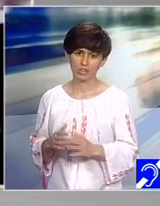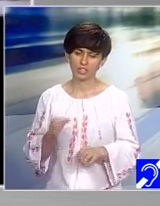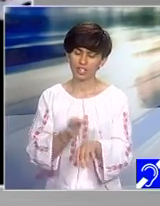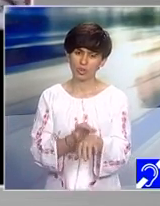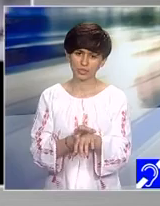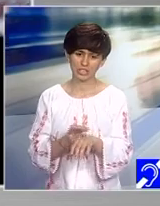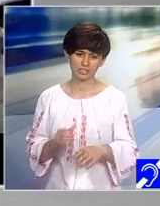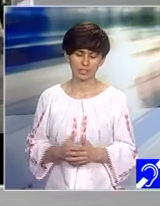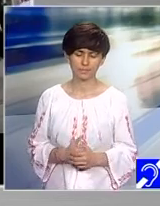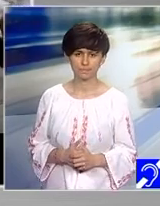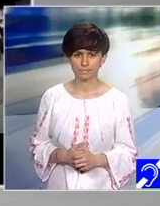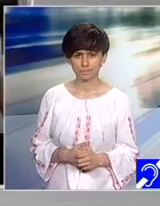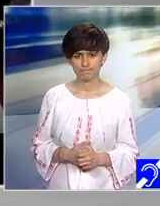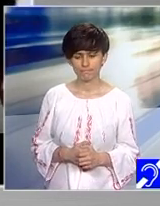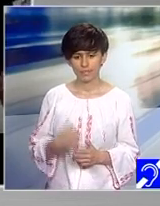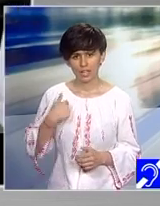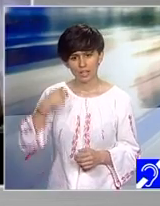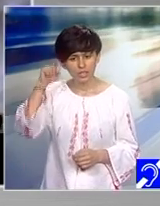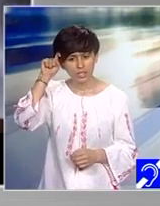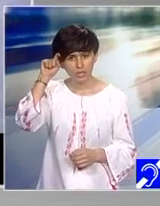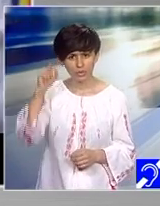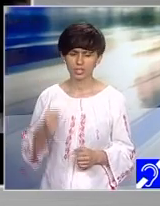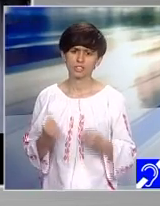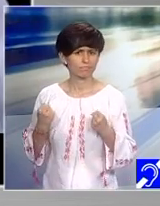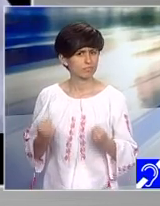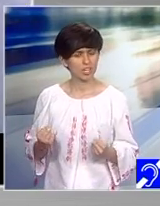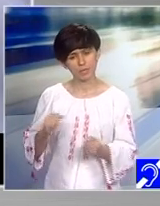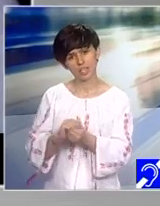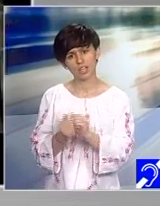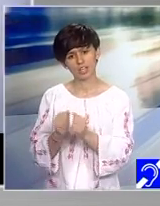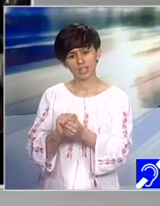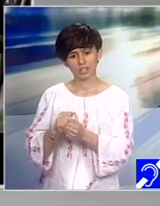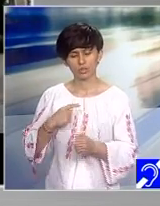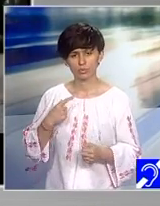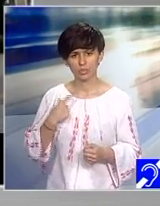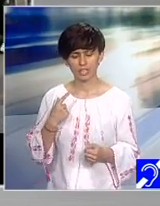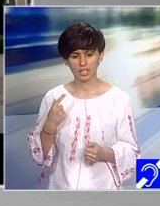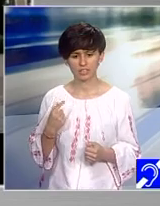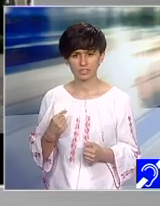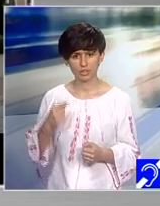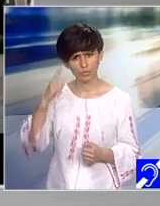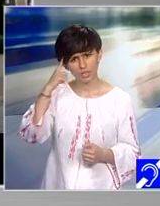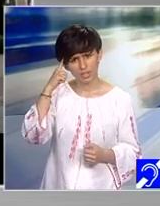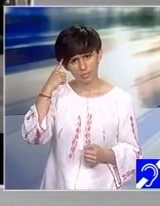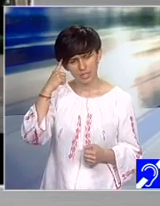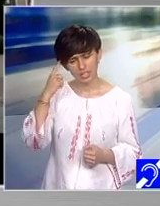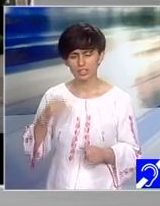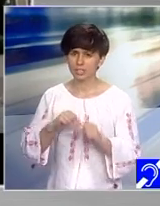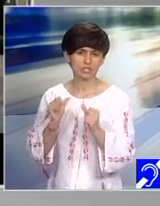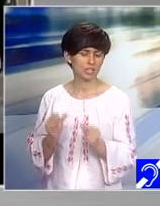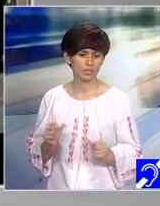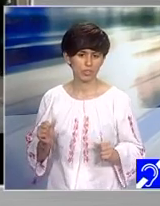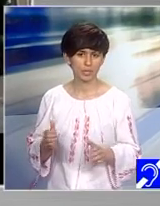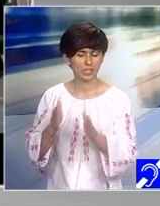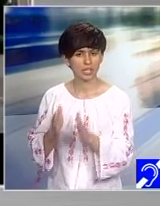comunistă și cred că cea mai grea luptă este cu mentalitățile formate în